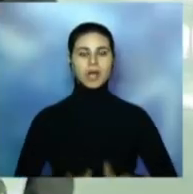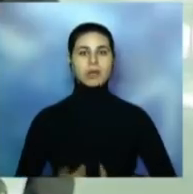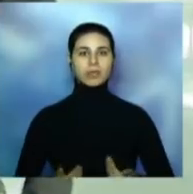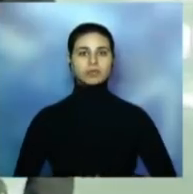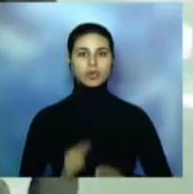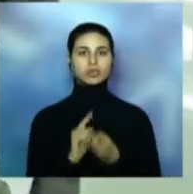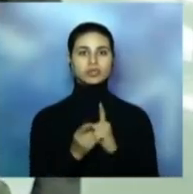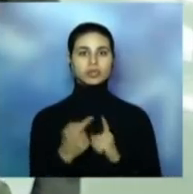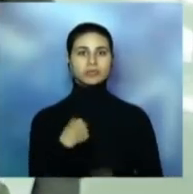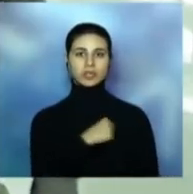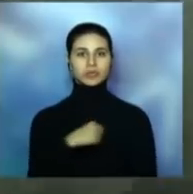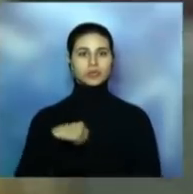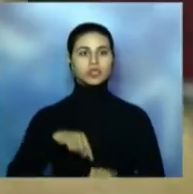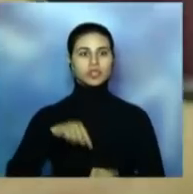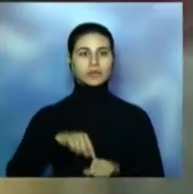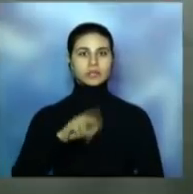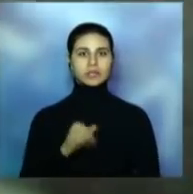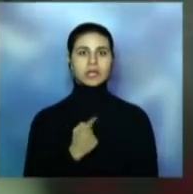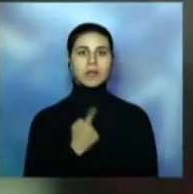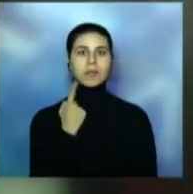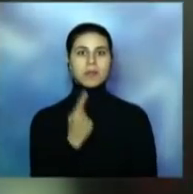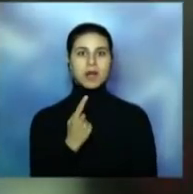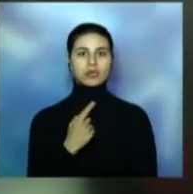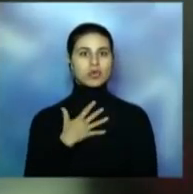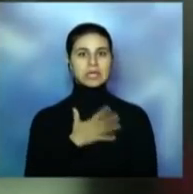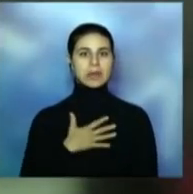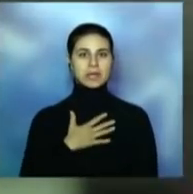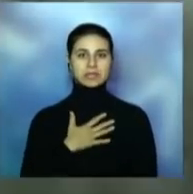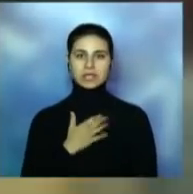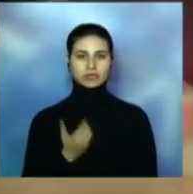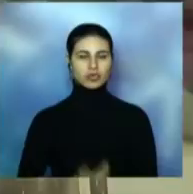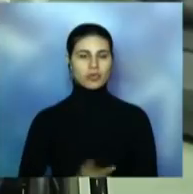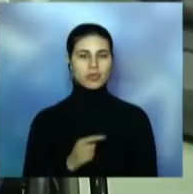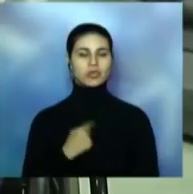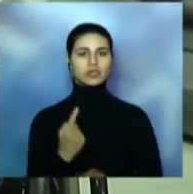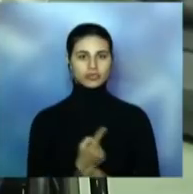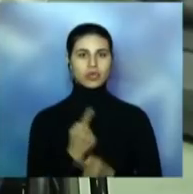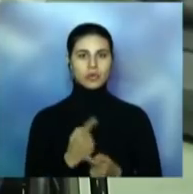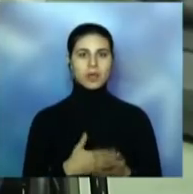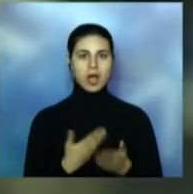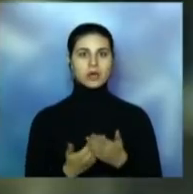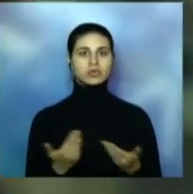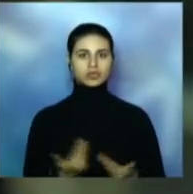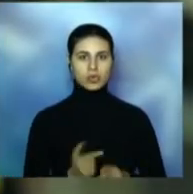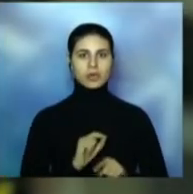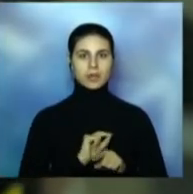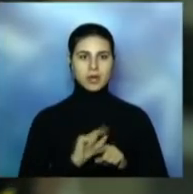ჩემი თავი შევიგრძენი და მარტო დეპრესია არ იყო ჩემი ცხოვრება და ჩვეულებრივი აქტიური ცხოვრება გახდა. მომცა ჩემ